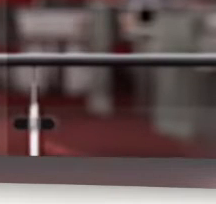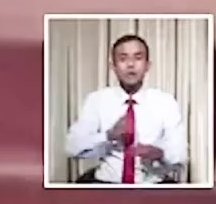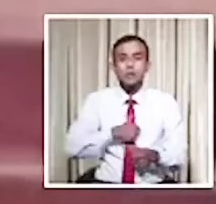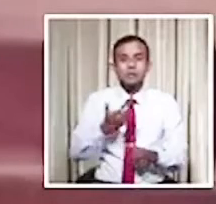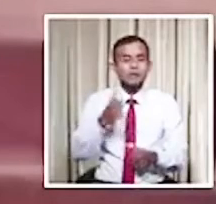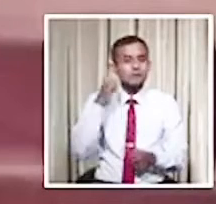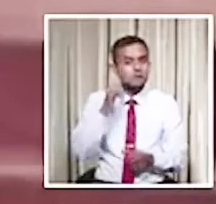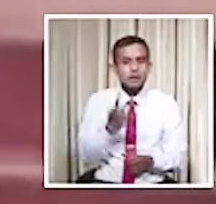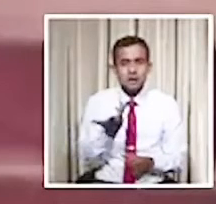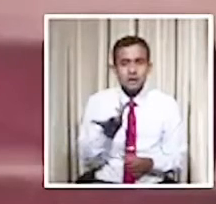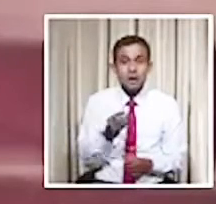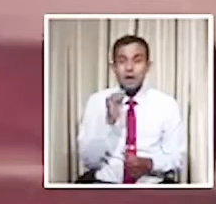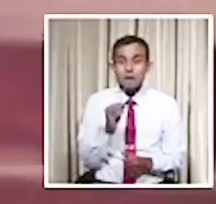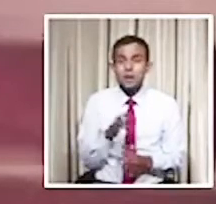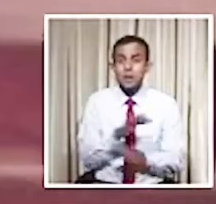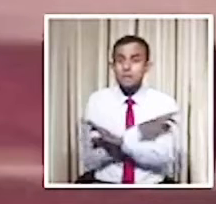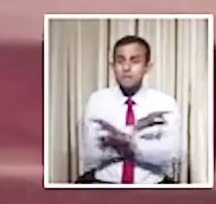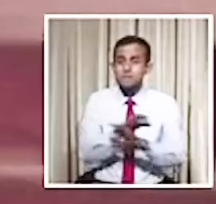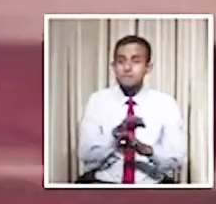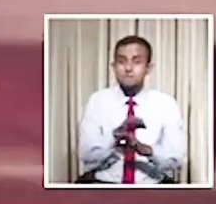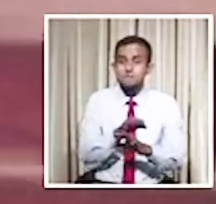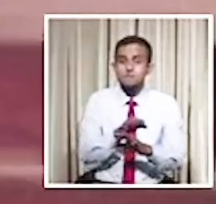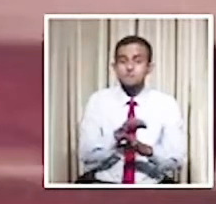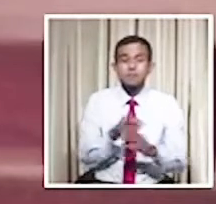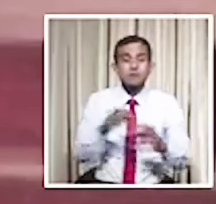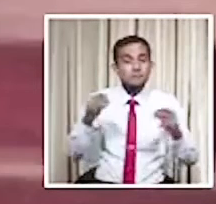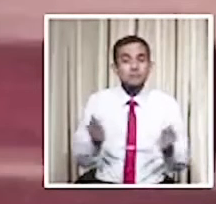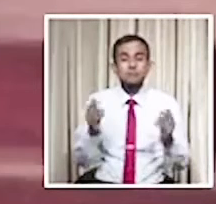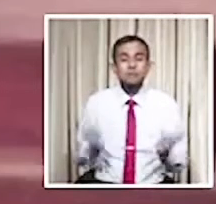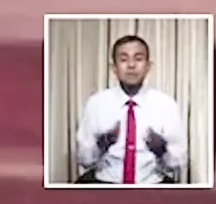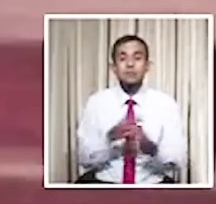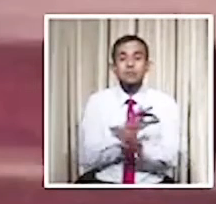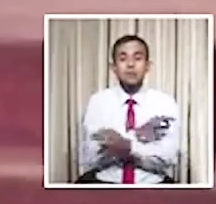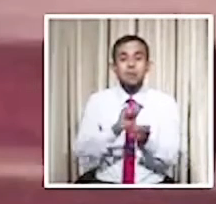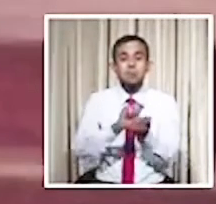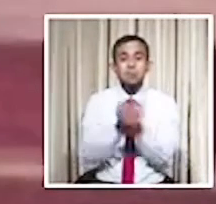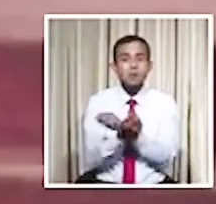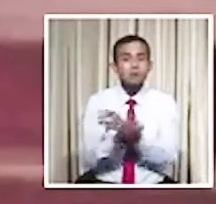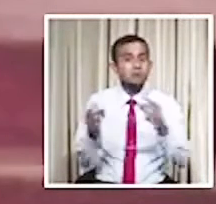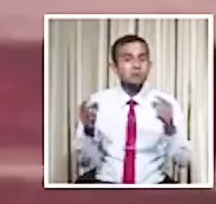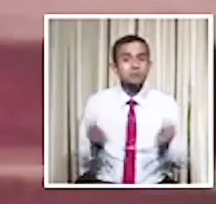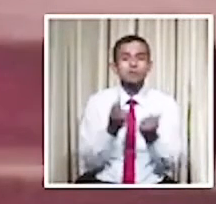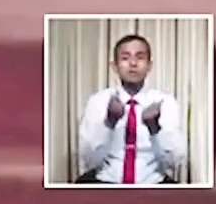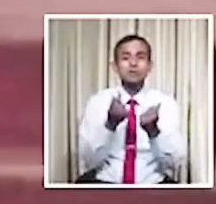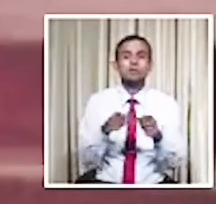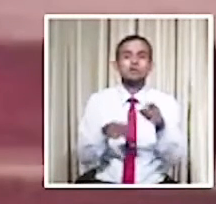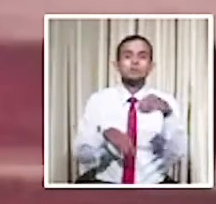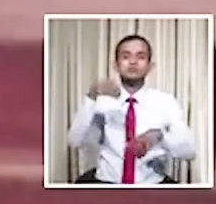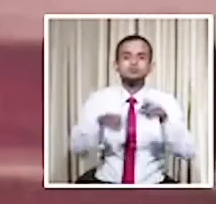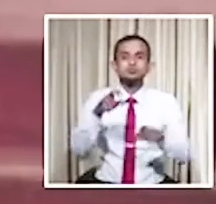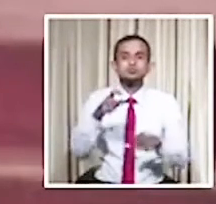தெரிவித்துள்ளார். கொரோனா பெருந்தொற்று காரணமாக பாரிய பின்னடைவுகளை சந்தித்து எமது நாட்டை கொண்டு நடத்துவதற்கு